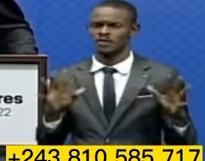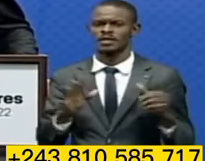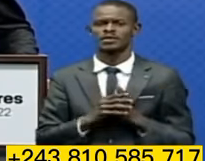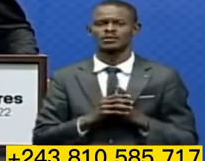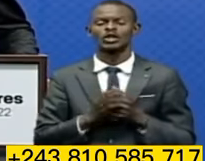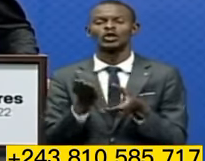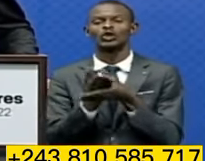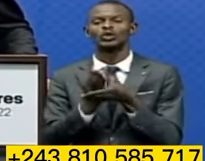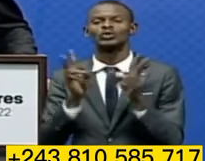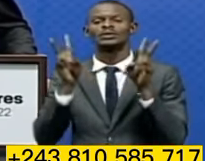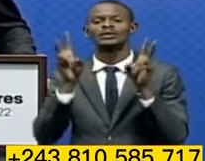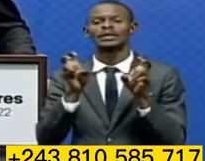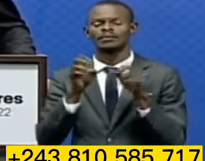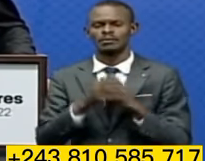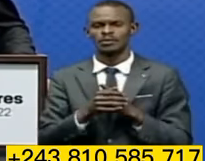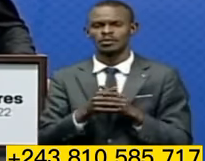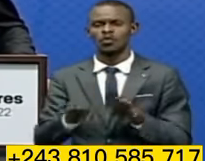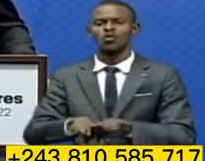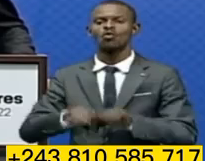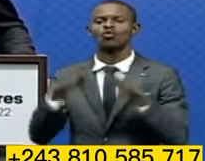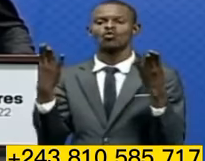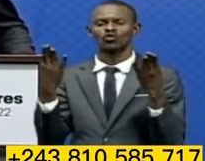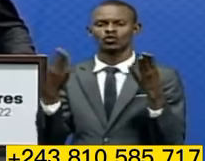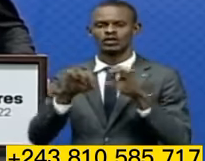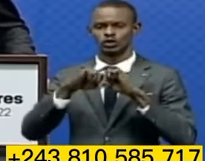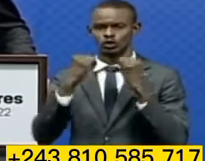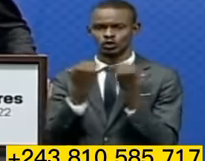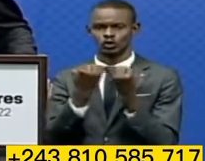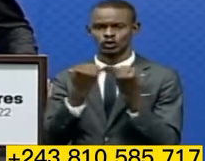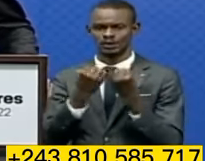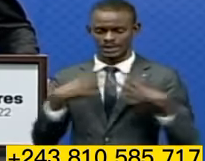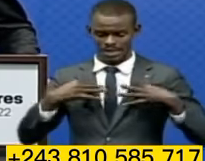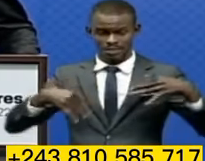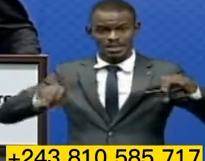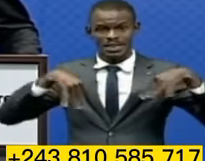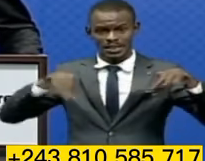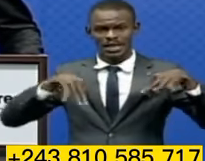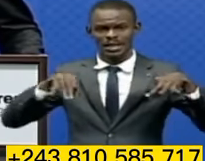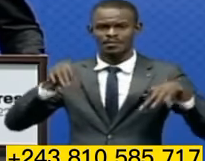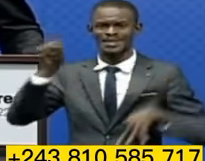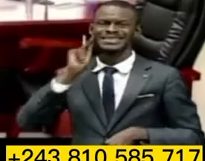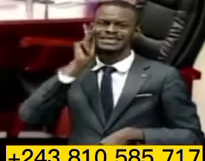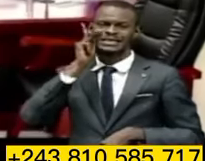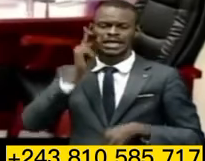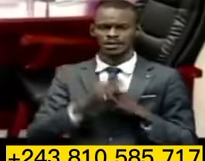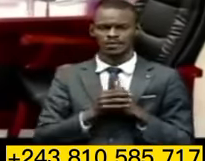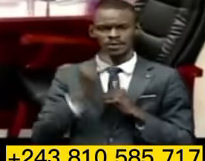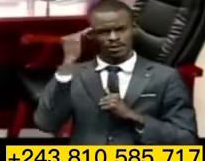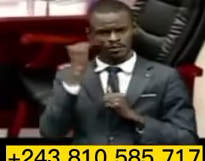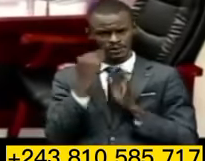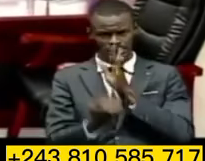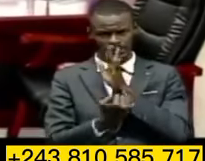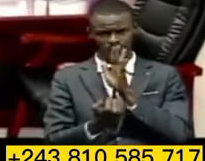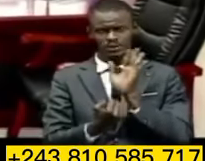dossier portant sur la relance de la société textile de Kisangani, Sotexki. Le ministre de l'Industrie a présenté au